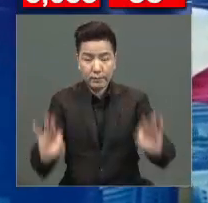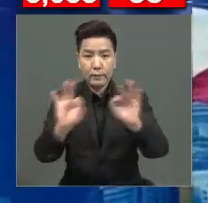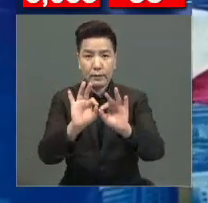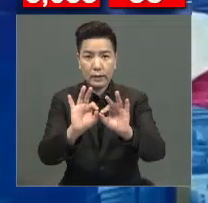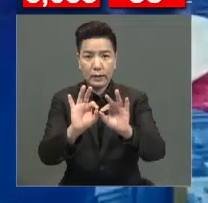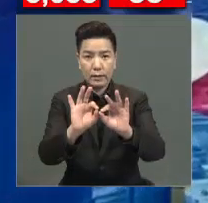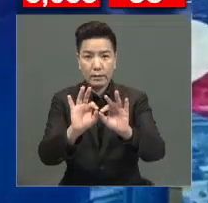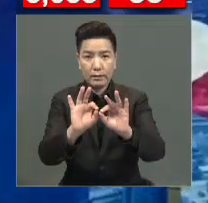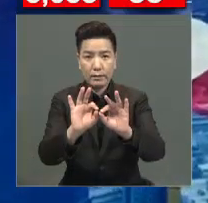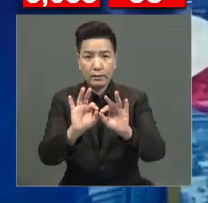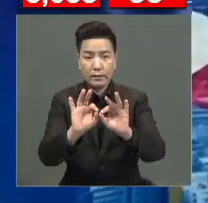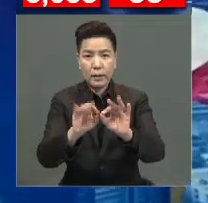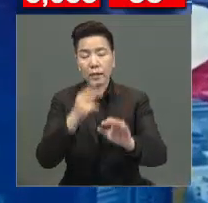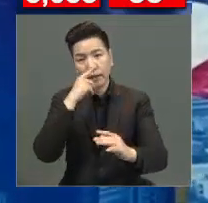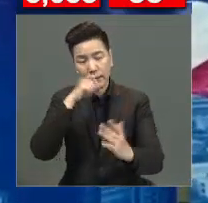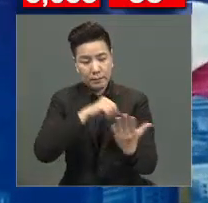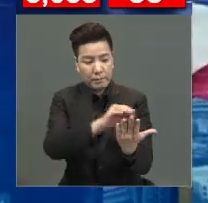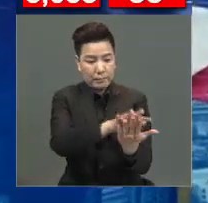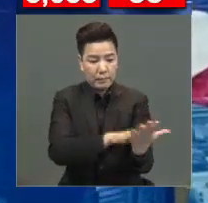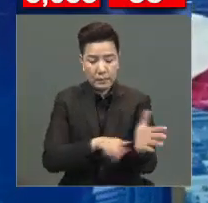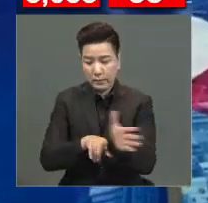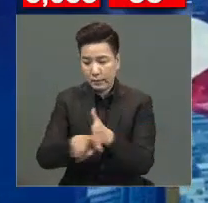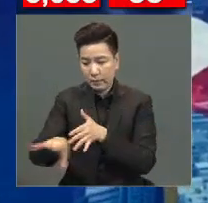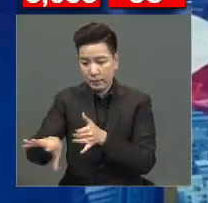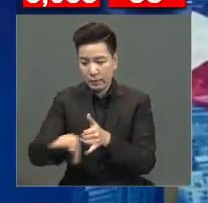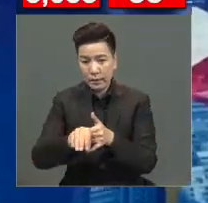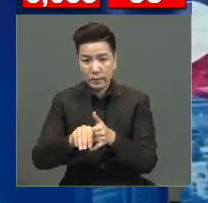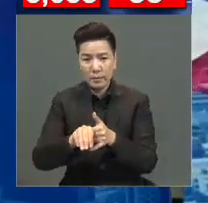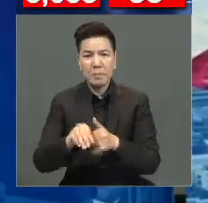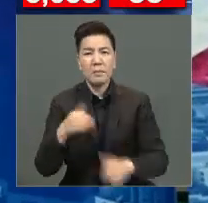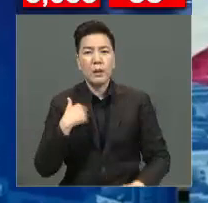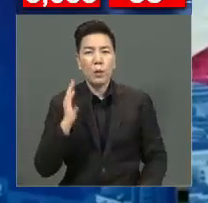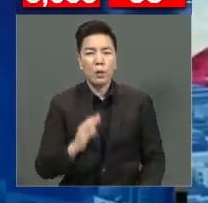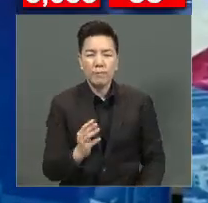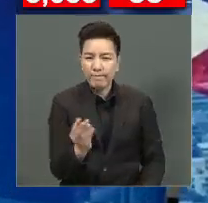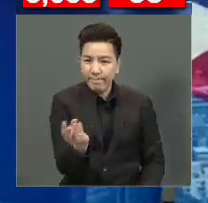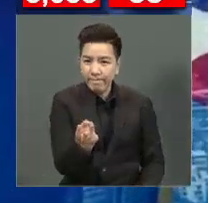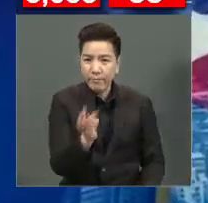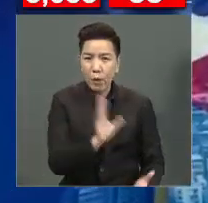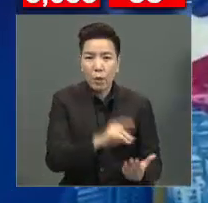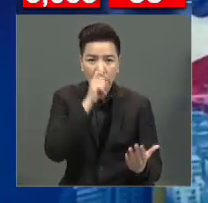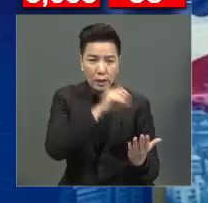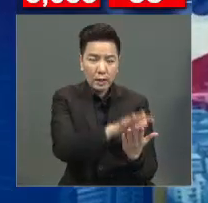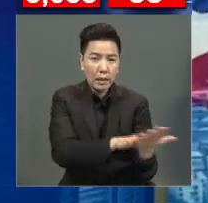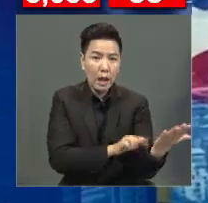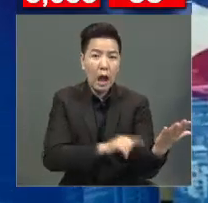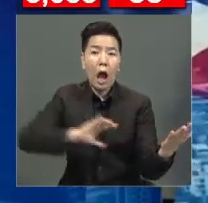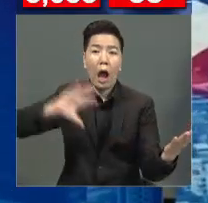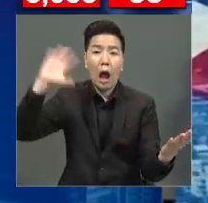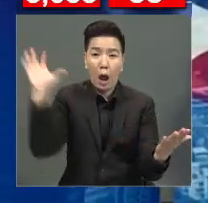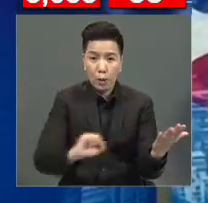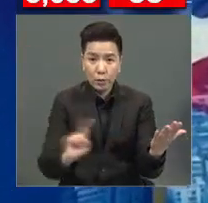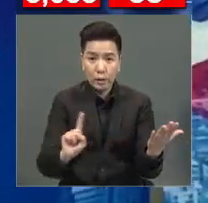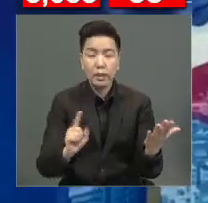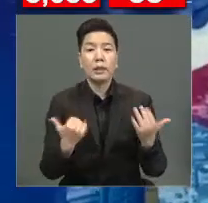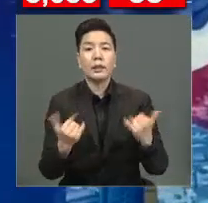ไปติดการติดเชื้อในประเทศจำนวนไม่มากนักเนี่ยมันเกิดมาจากอะไร